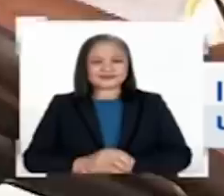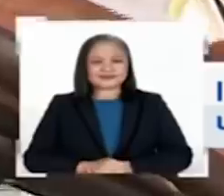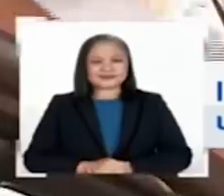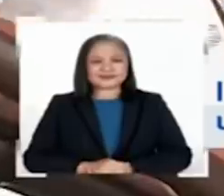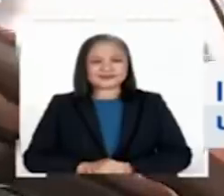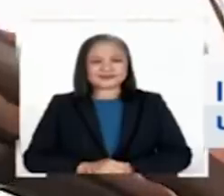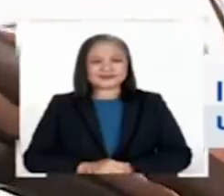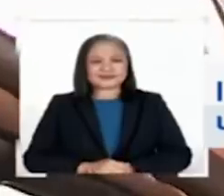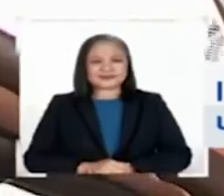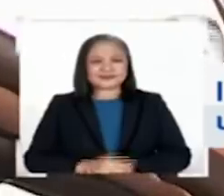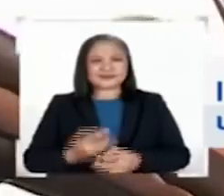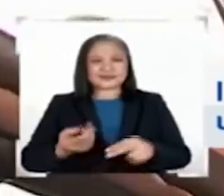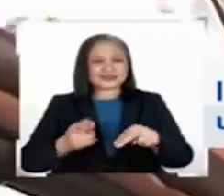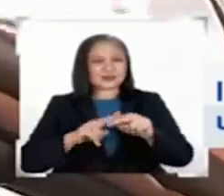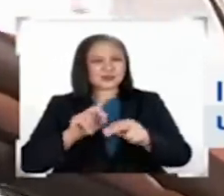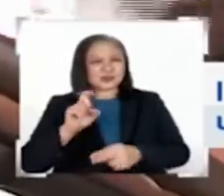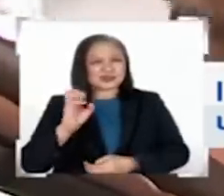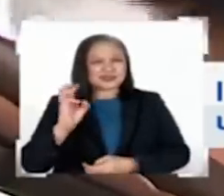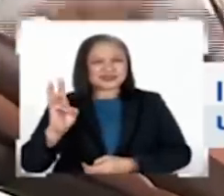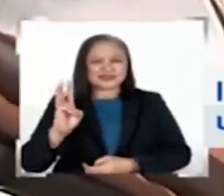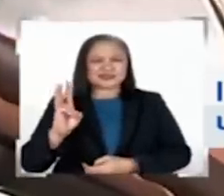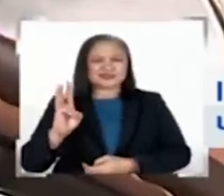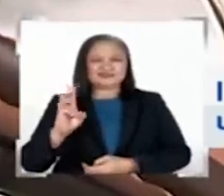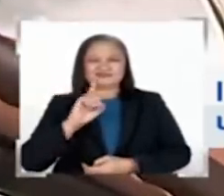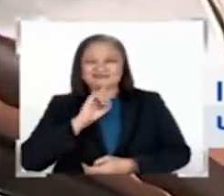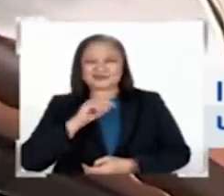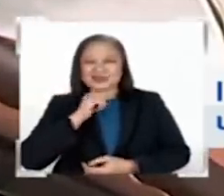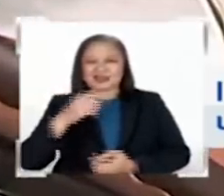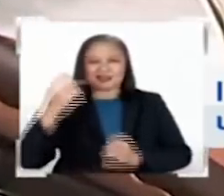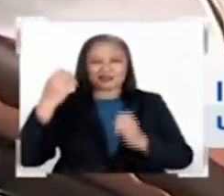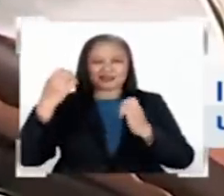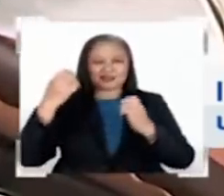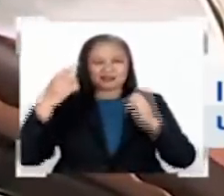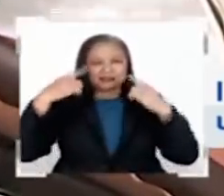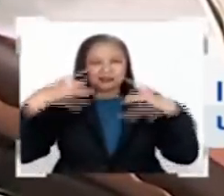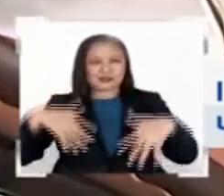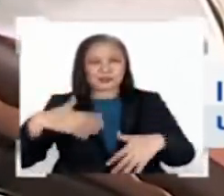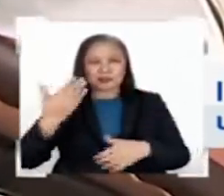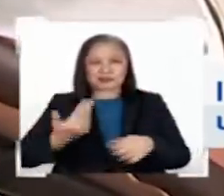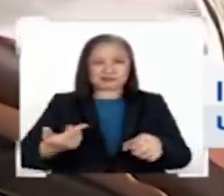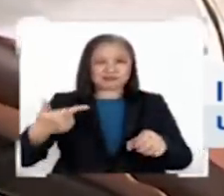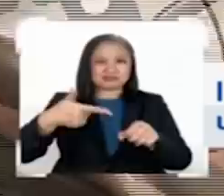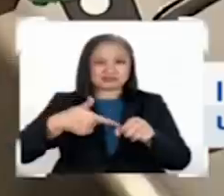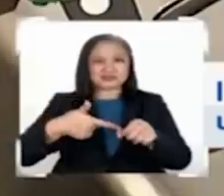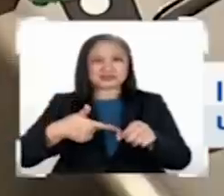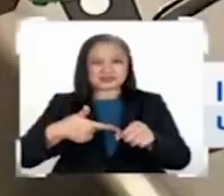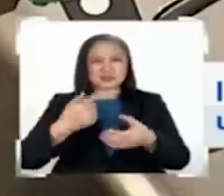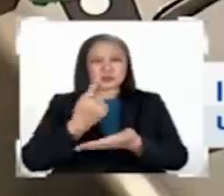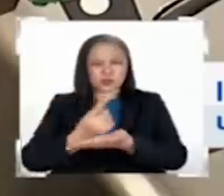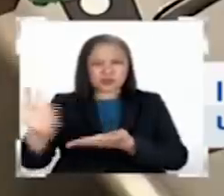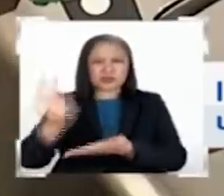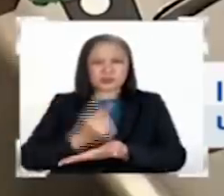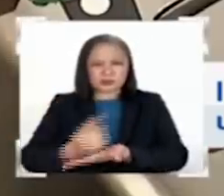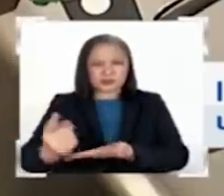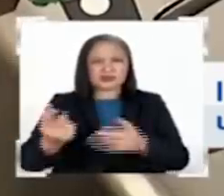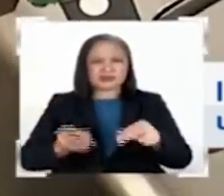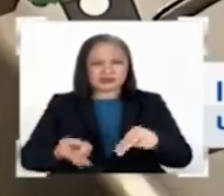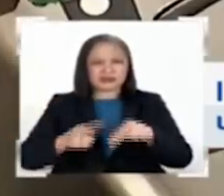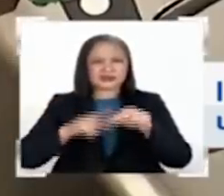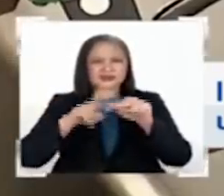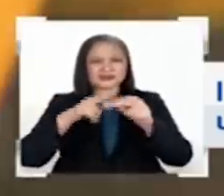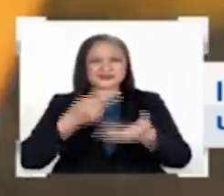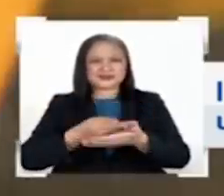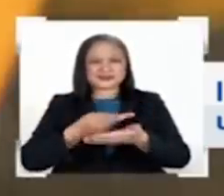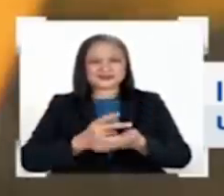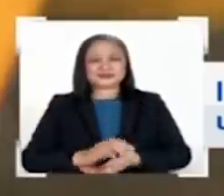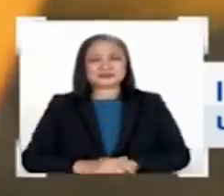160. Hindi na nakagulat yun, sir, kasi sabi ng gasolinahan pinakargaan ko, araw-araw, linggo-linggo daw yung nagtataas. At malamang daw, sa susunod na